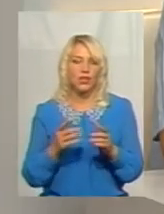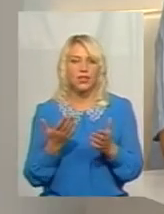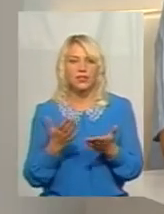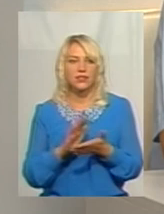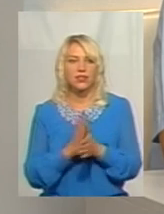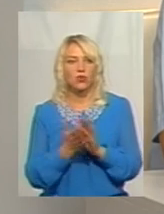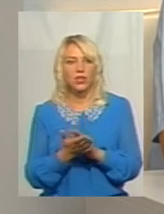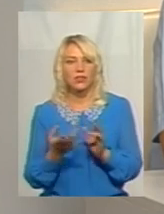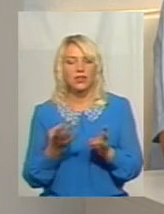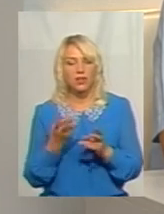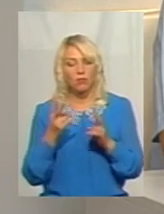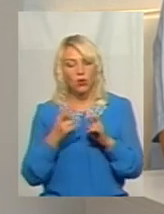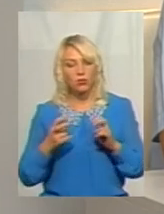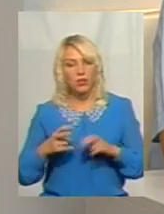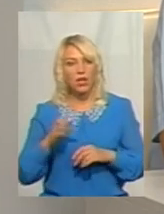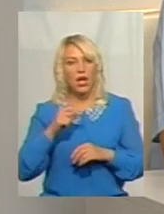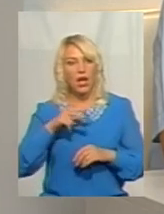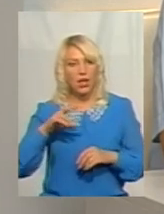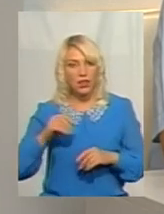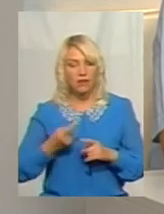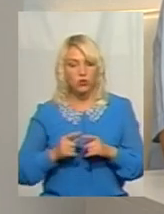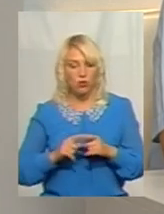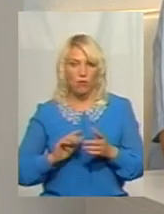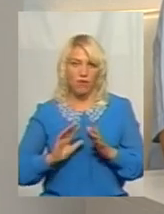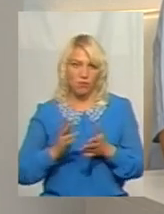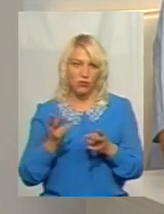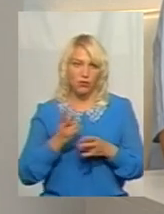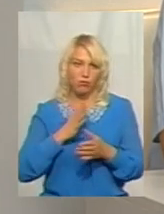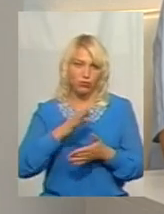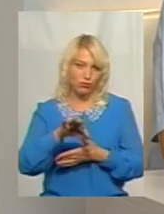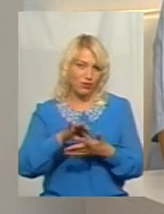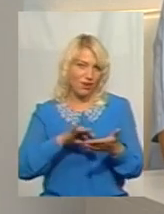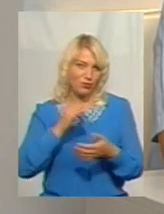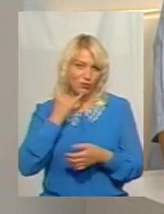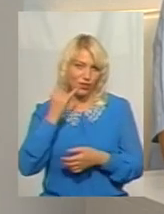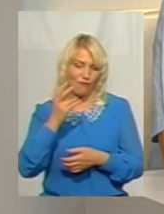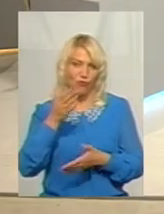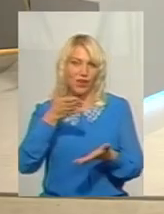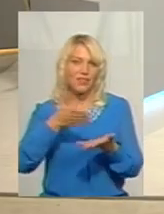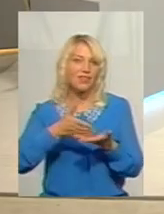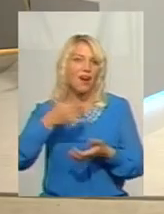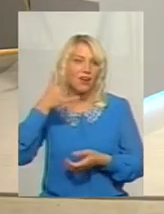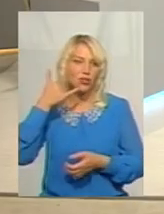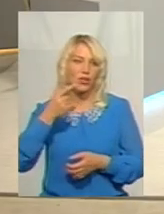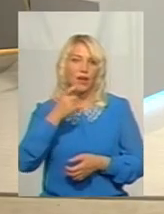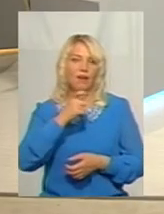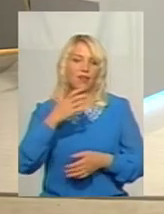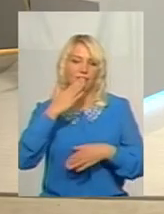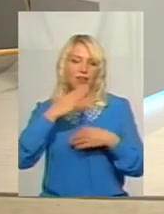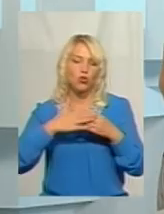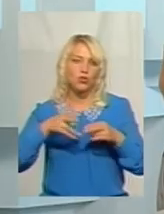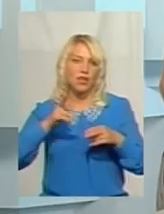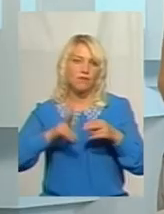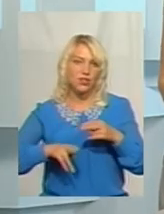ситуації, можливо, треба розібратися, але в даному випадку потрібно було зразу телефонувати на гарячу лінію. І хвилинка до завершення, тому